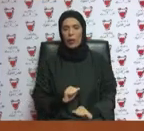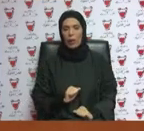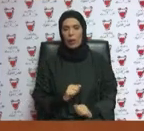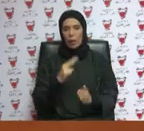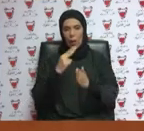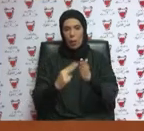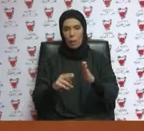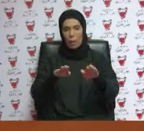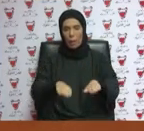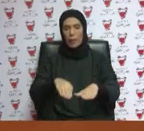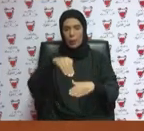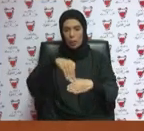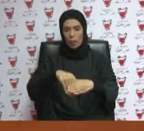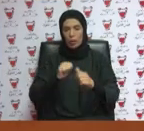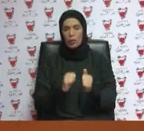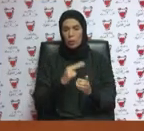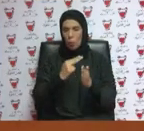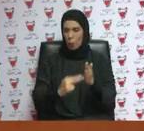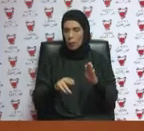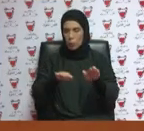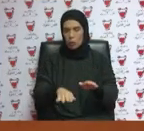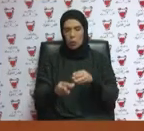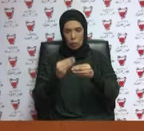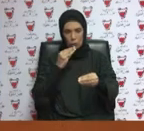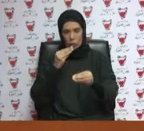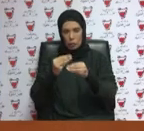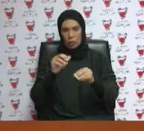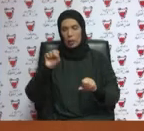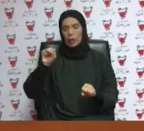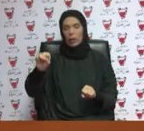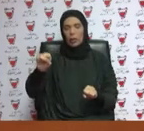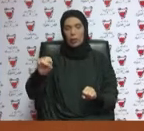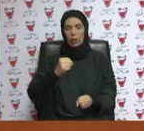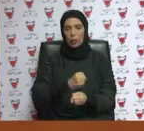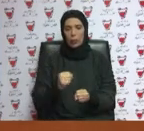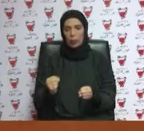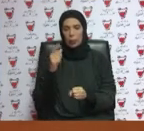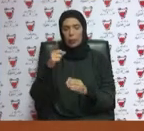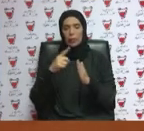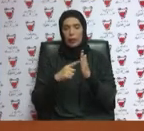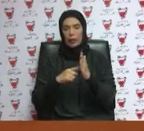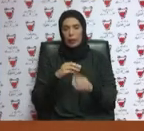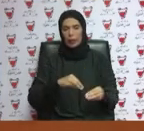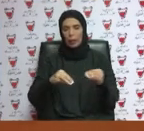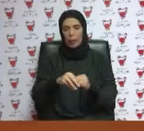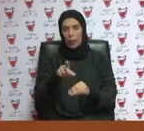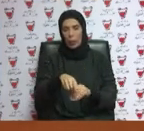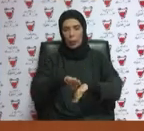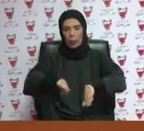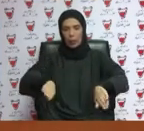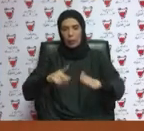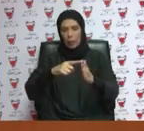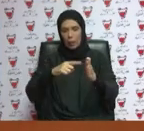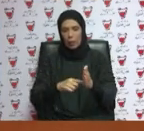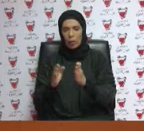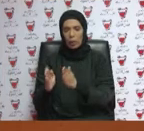قرار مجلس النواب بشأن قرار مجلس الشورى بخصوص مشروع قانون بتعديل بعض أحكام قانون